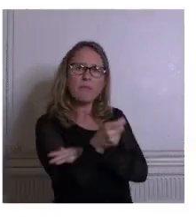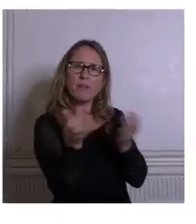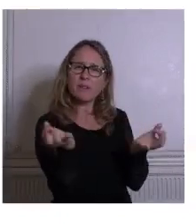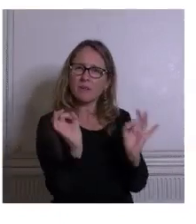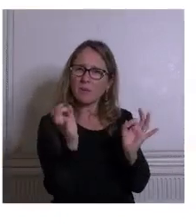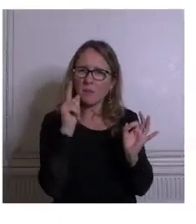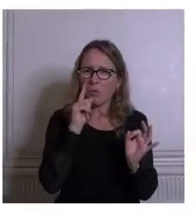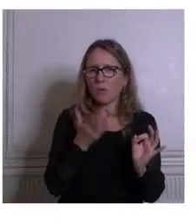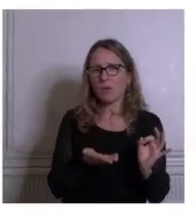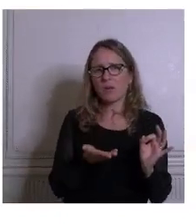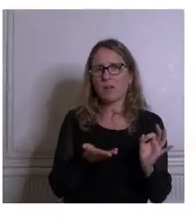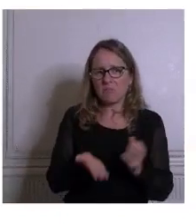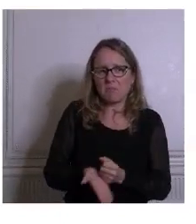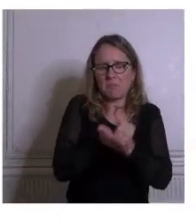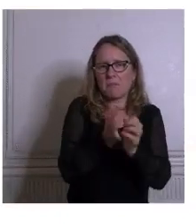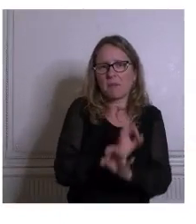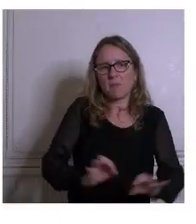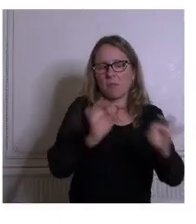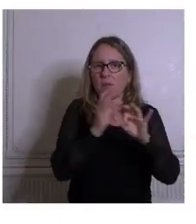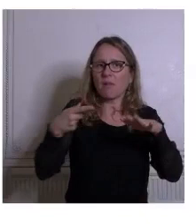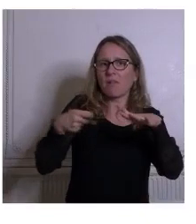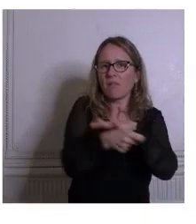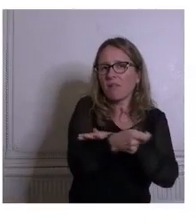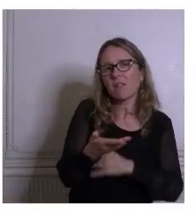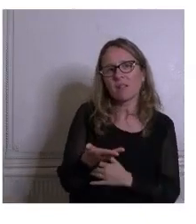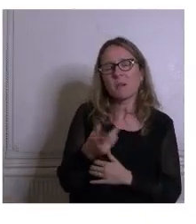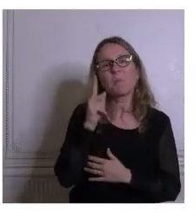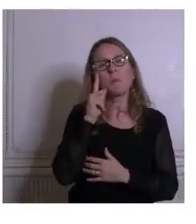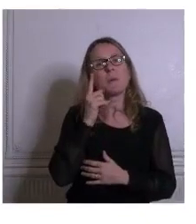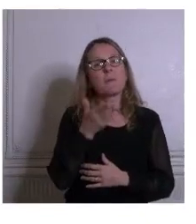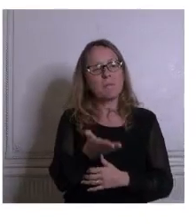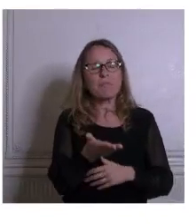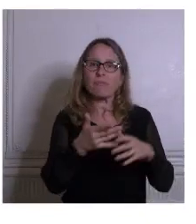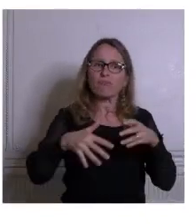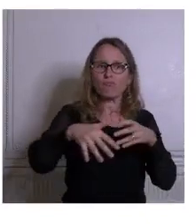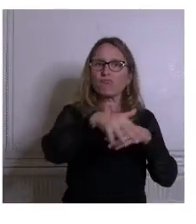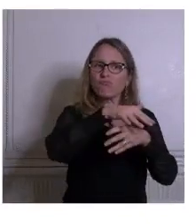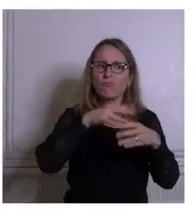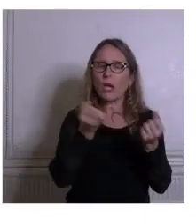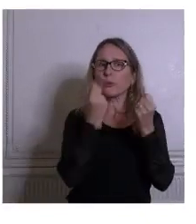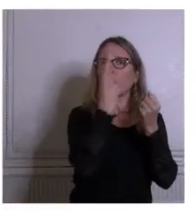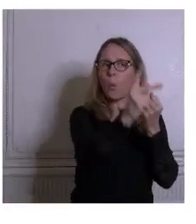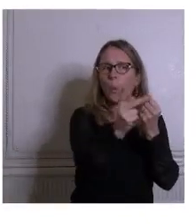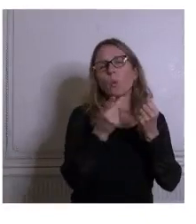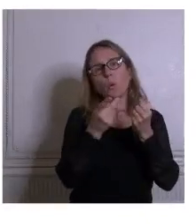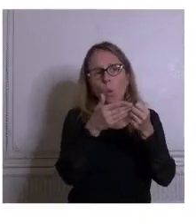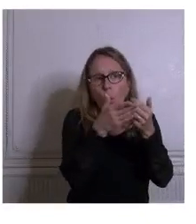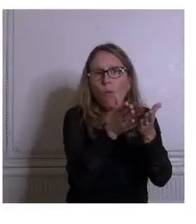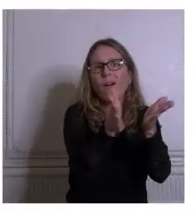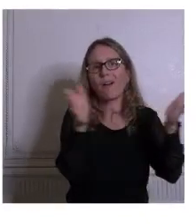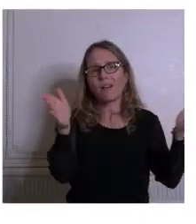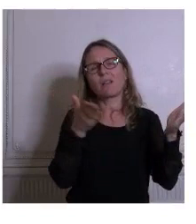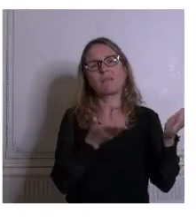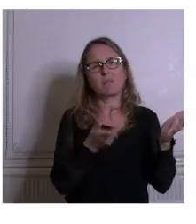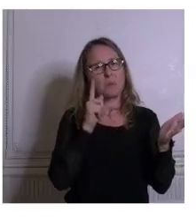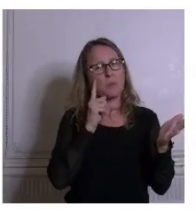C'est mieux, je pense. C'est plus adapté, exactement. Sinon, pas de remarque, il est adopté. Logiquement, je vais faire comme ça aussi, puisque j'étais